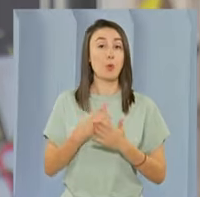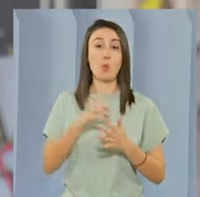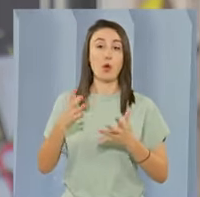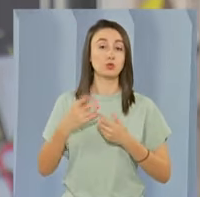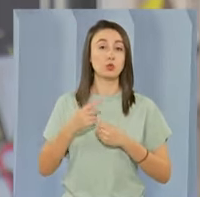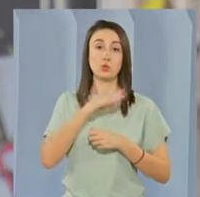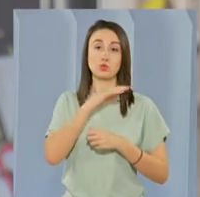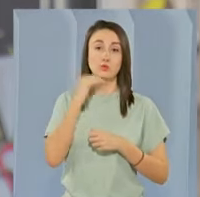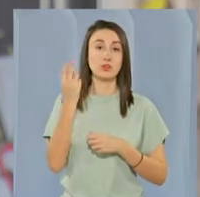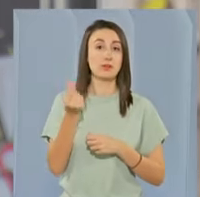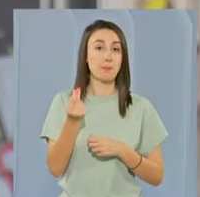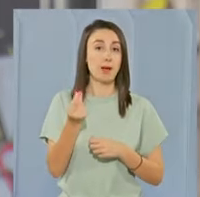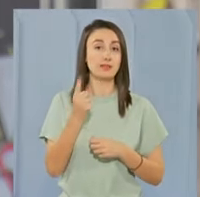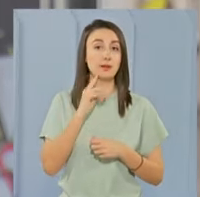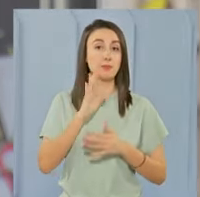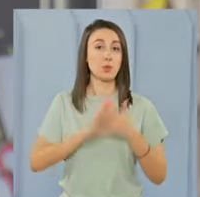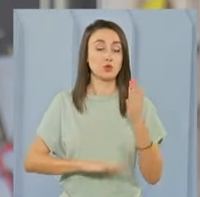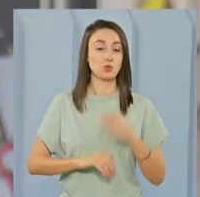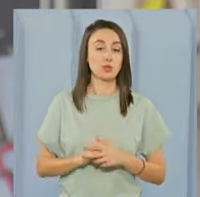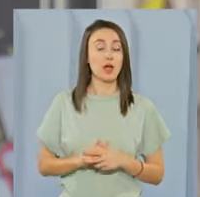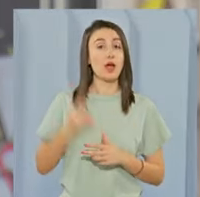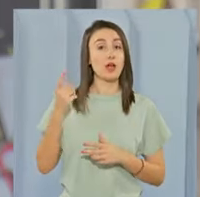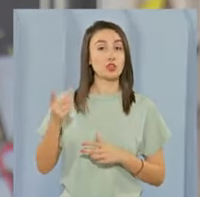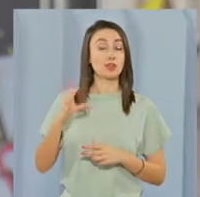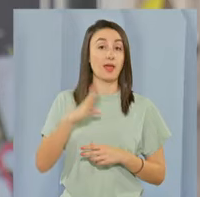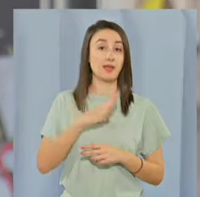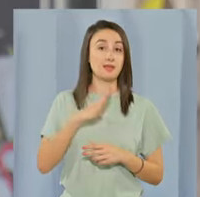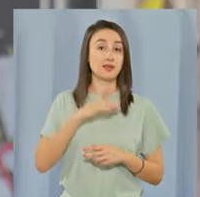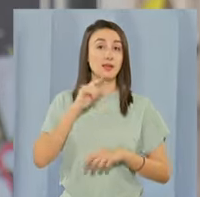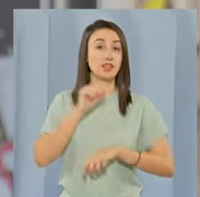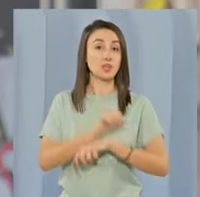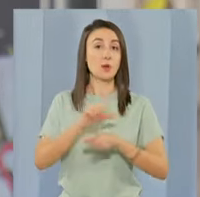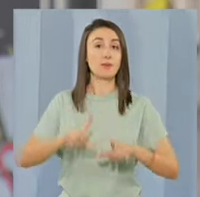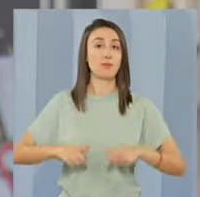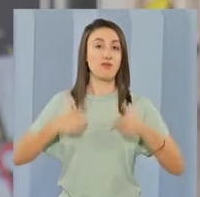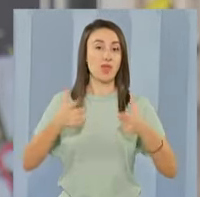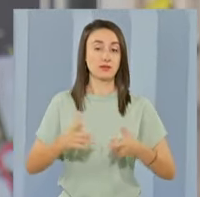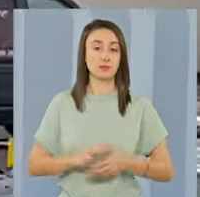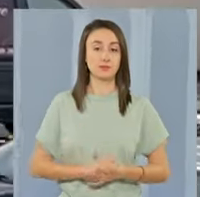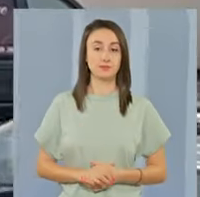aduceau suficienți bani din prostituție. Aceștia riscă închisoare pe viață.